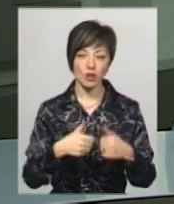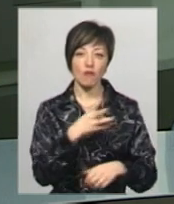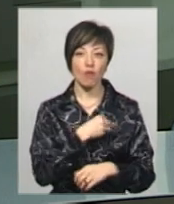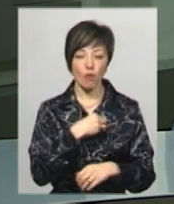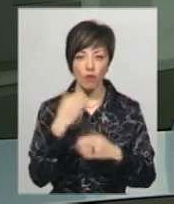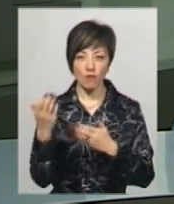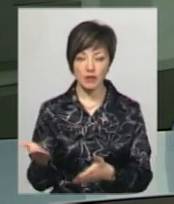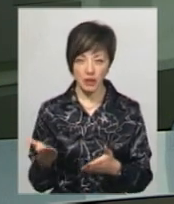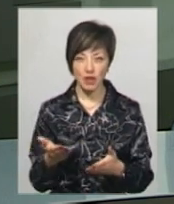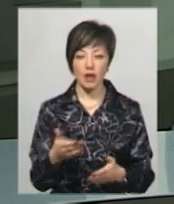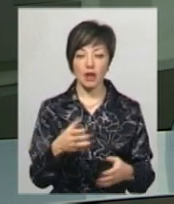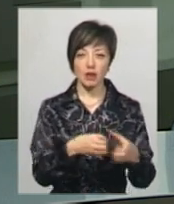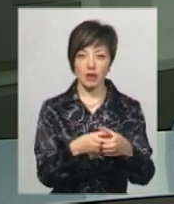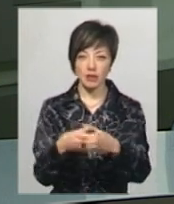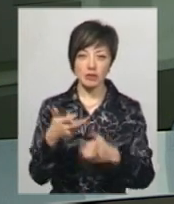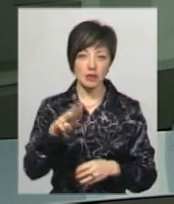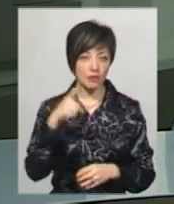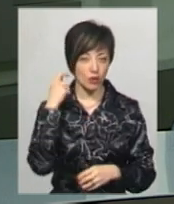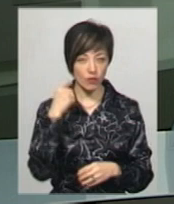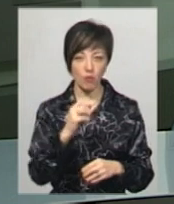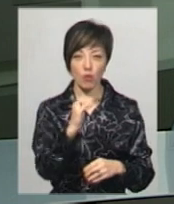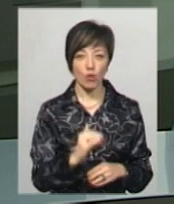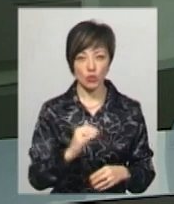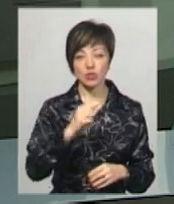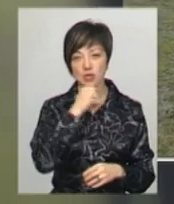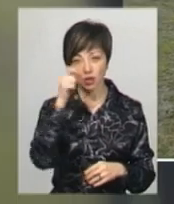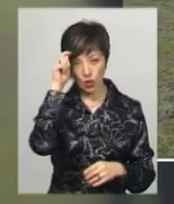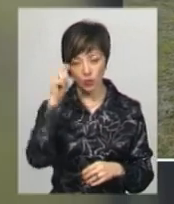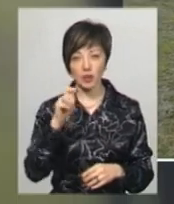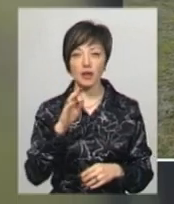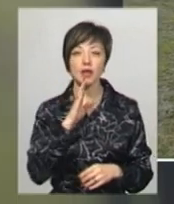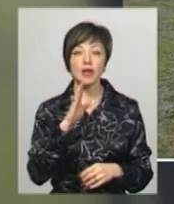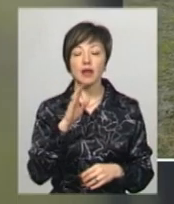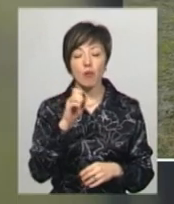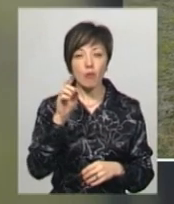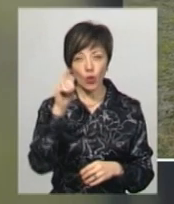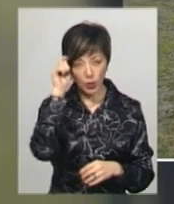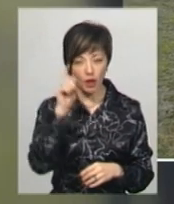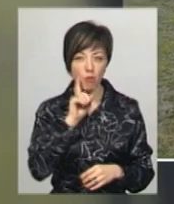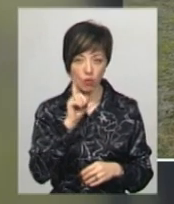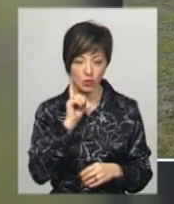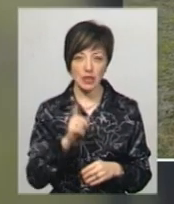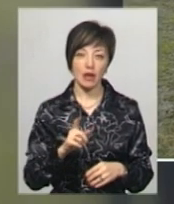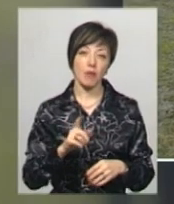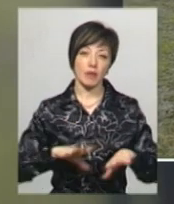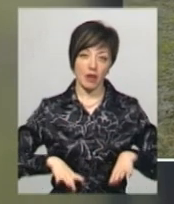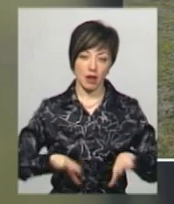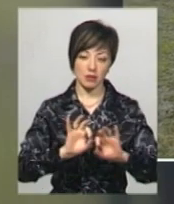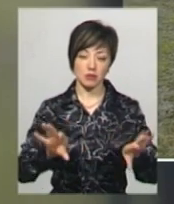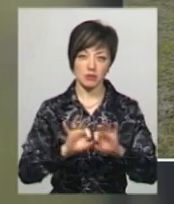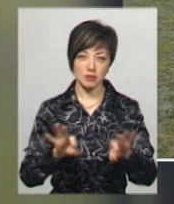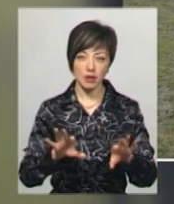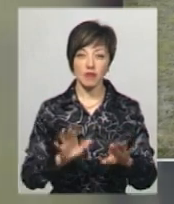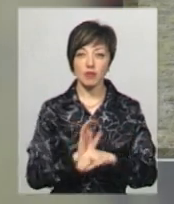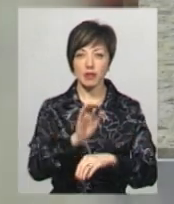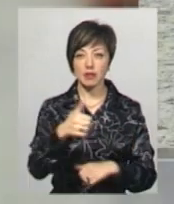Львові. Змагалися гравці 3 вікових груп – молодші юнаки, старші юнаки та молодь. Хмельницький, повідомляє тренер з регбі Олександр Мігунов,